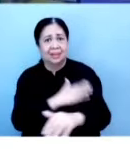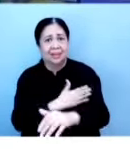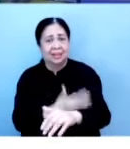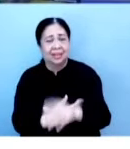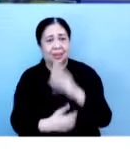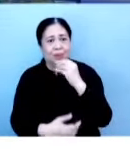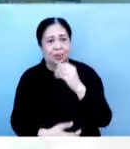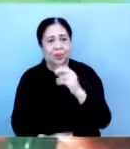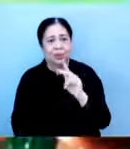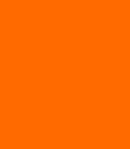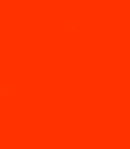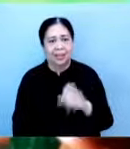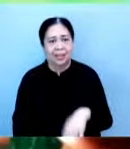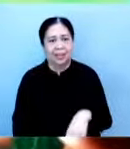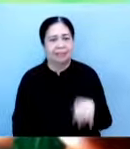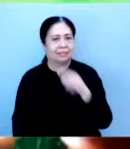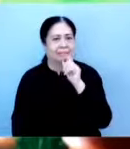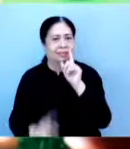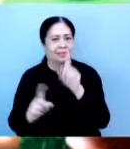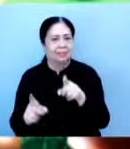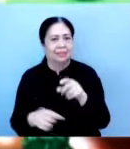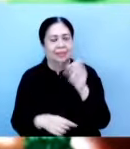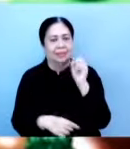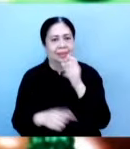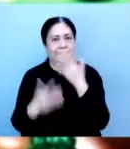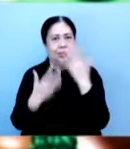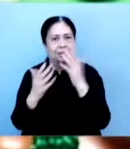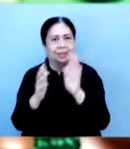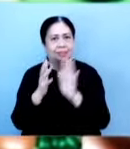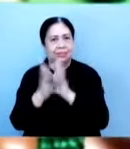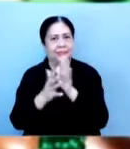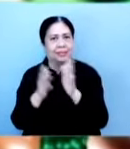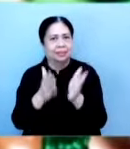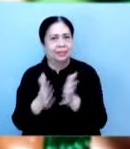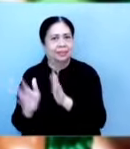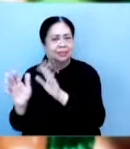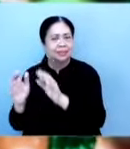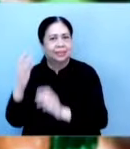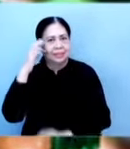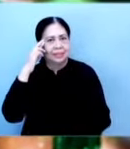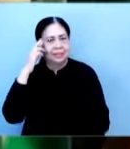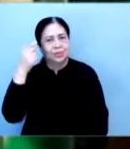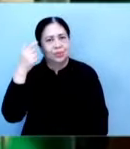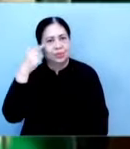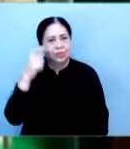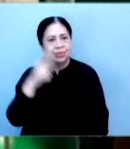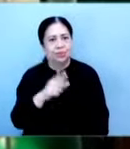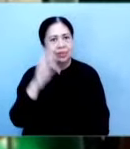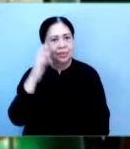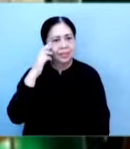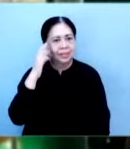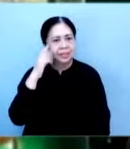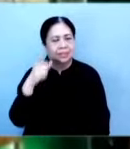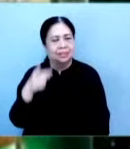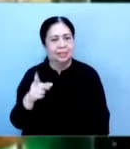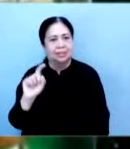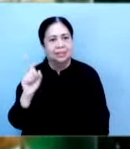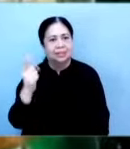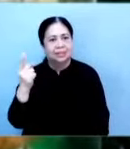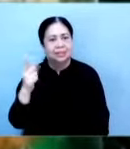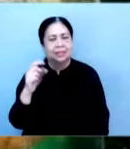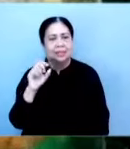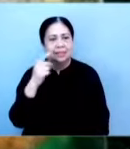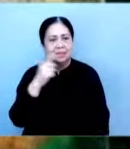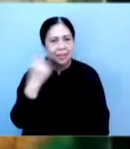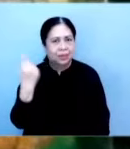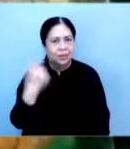si Kai hindi dumalo si Sarah sa birthday party na inorganize ni Richard tanging si Richard ang panganay nilang si Zion at